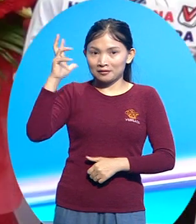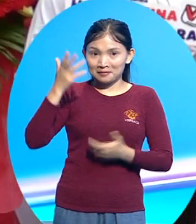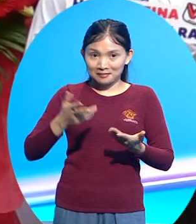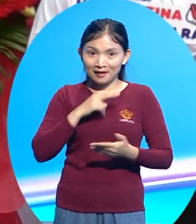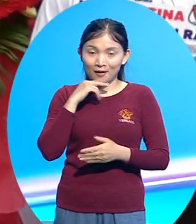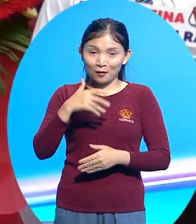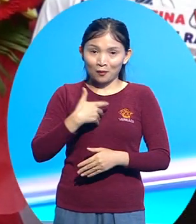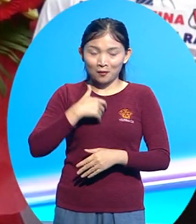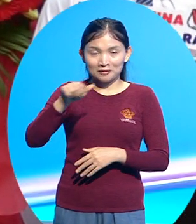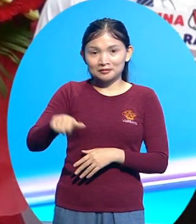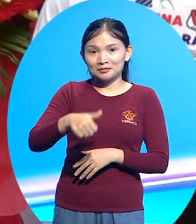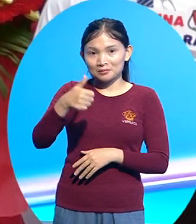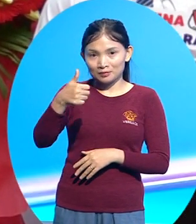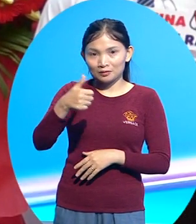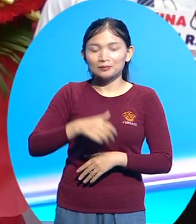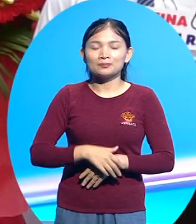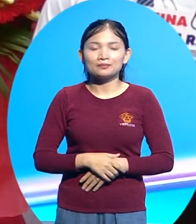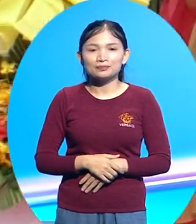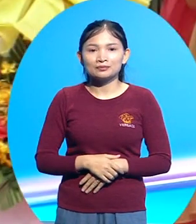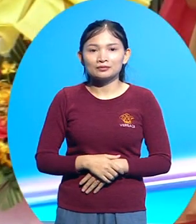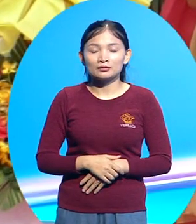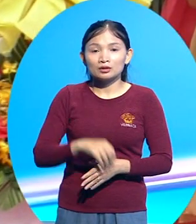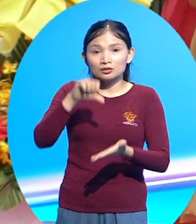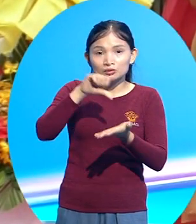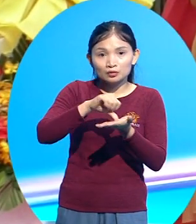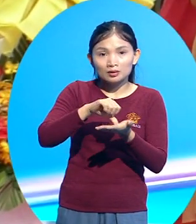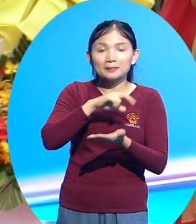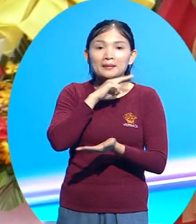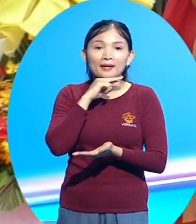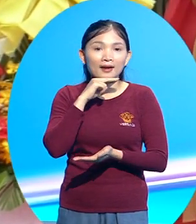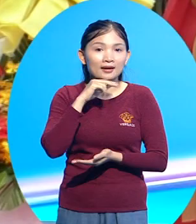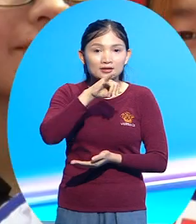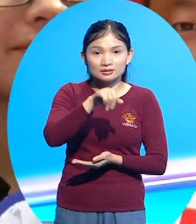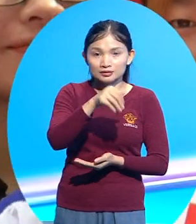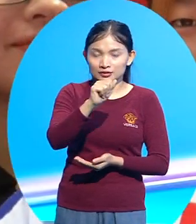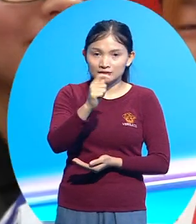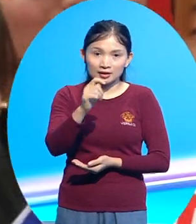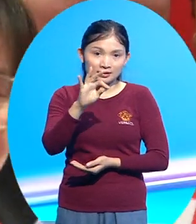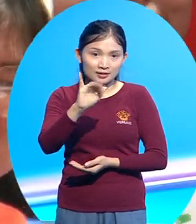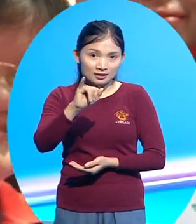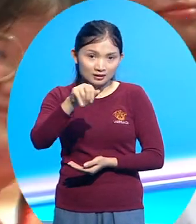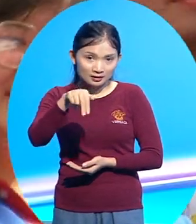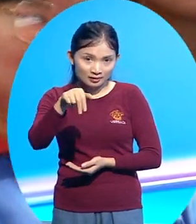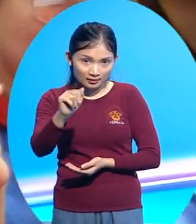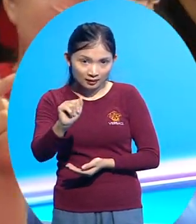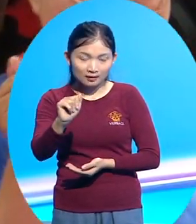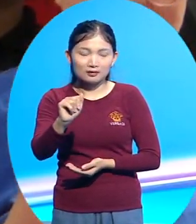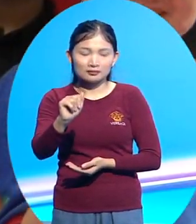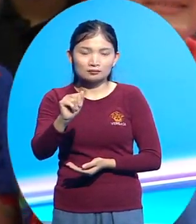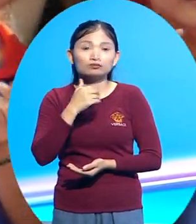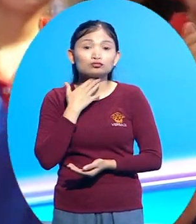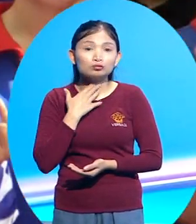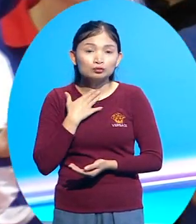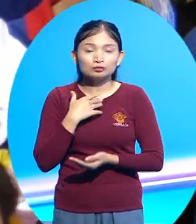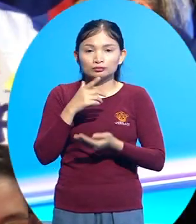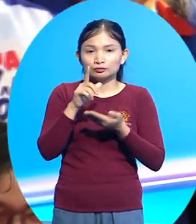nhiều. Tại cột mốc 10 năm, hệ thống Anh ngữ Justina cũng đánh dấu bước tiến mới trong việc phát triển tầm nhìn tương lai. Justina đẩy mạnh đầu tư về